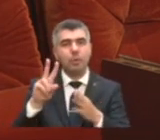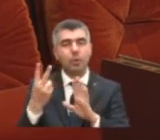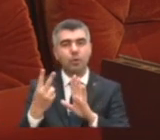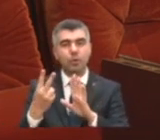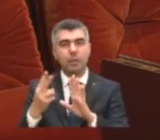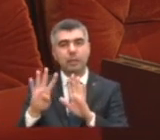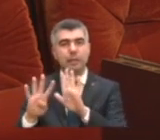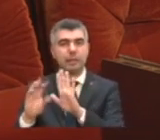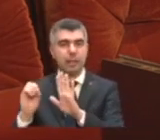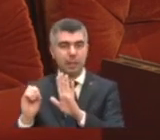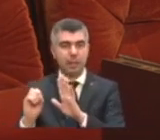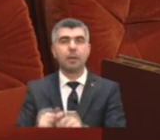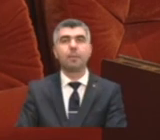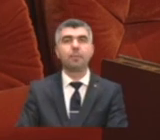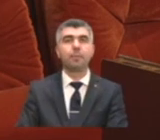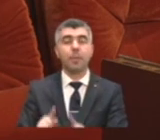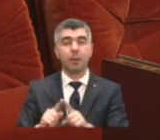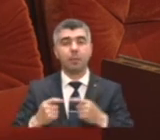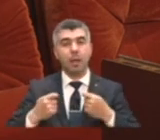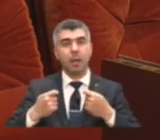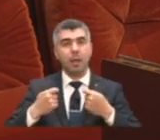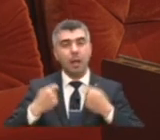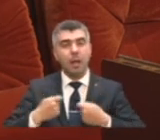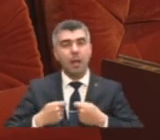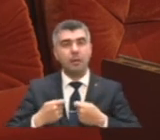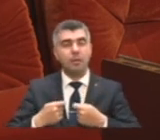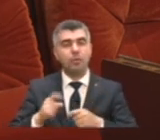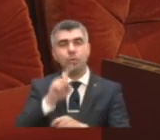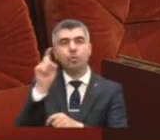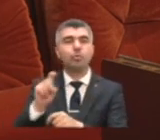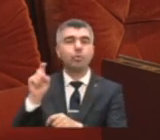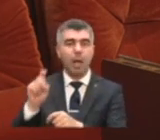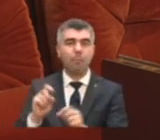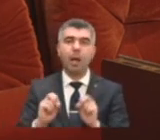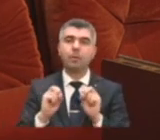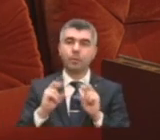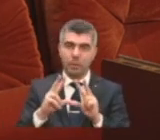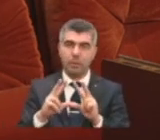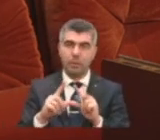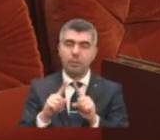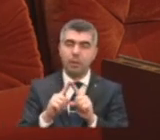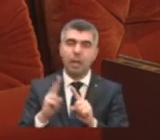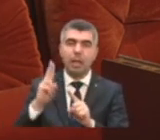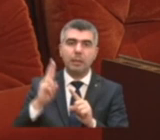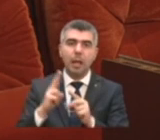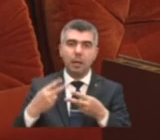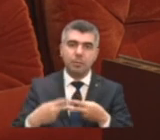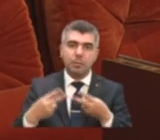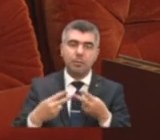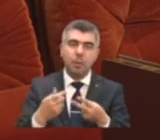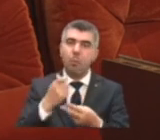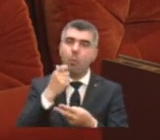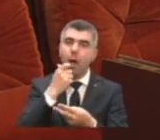الشروط تتمكن السيد رئيس ولا السيدة رئيسة تاع الجماعة باش تبدأ وتنطلق في المسطرة في جانب